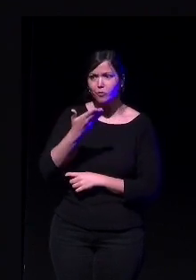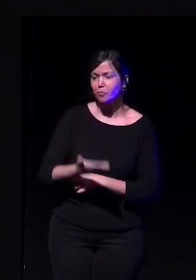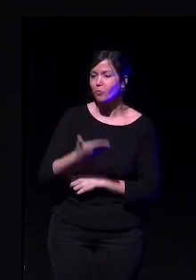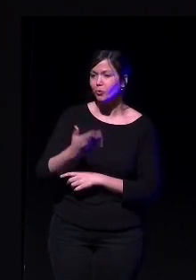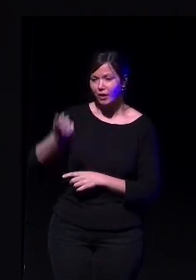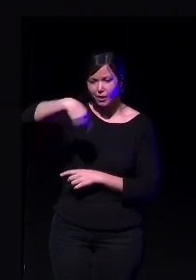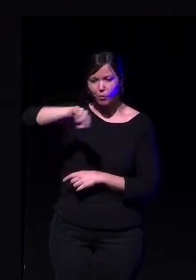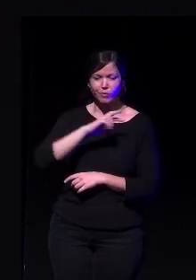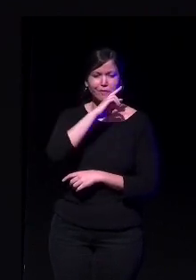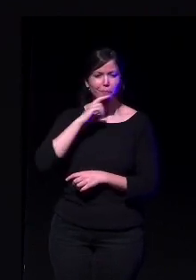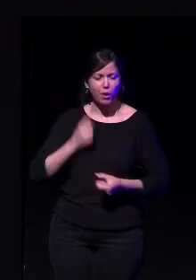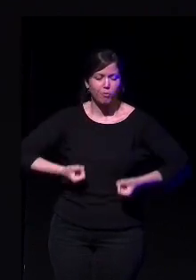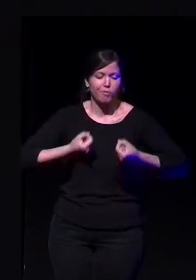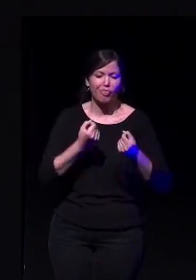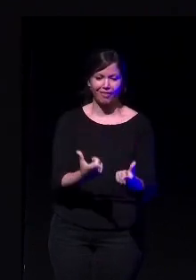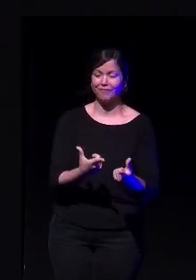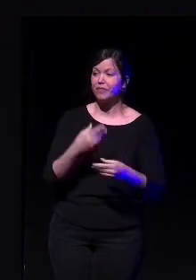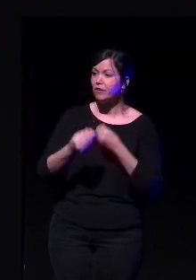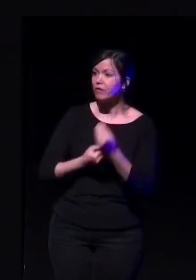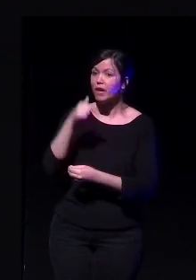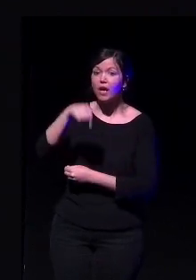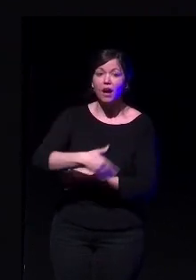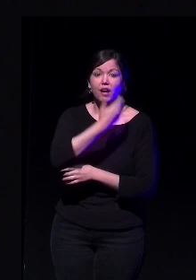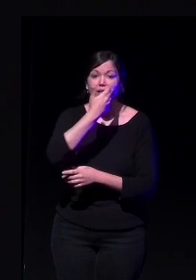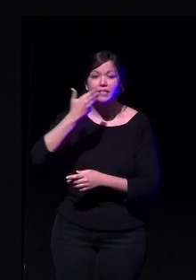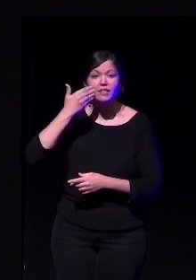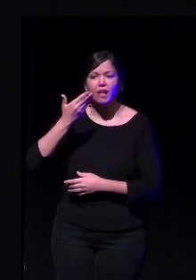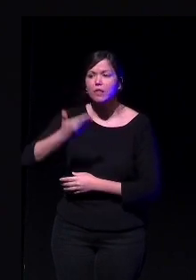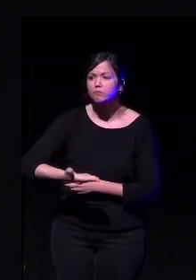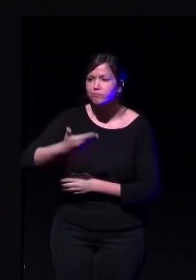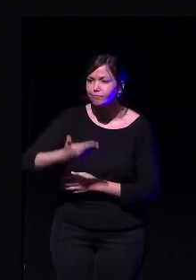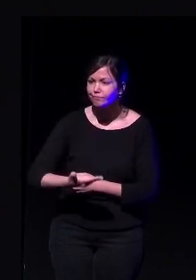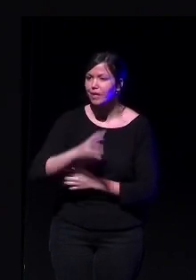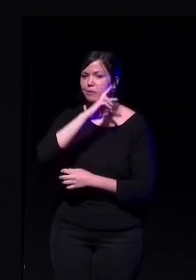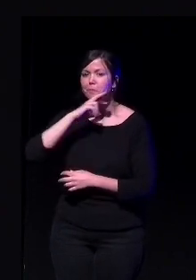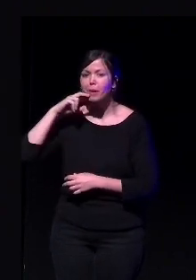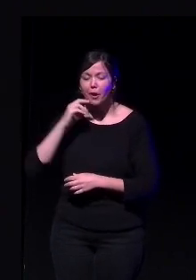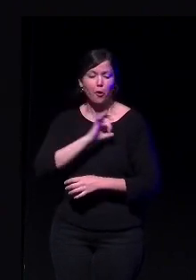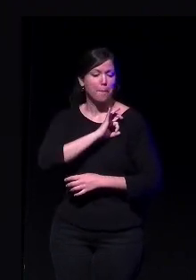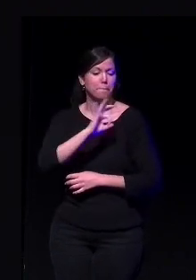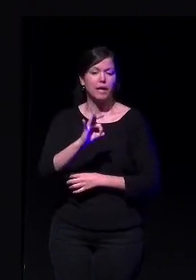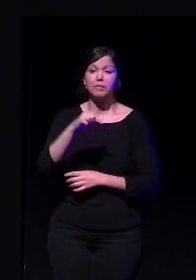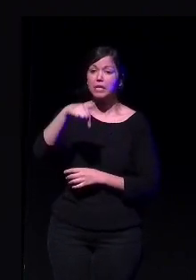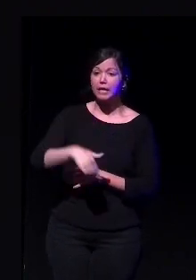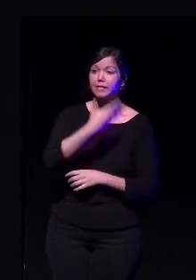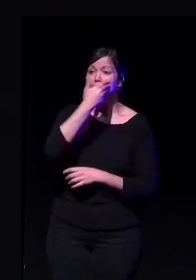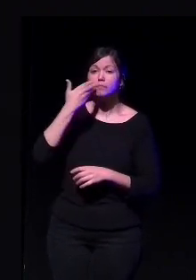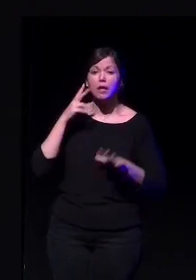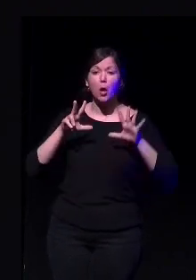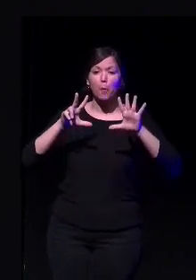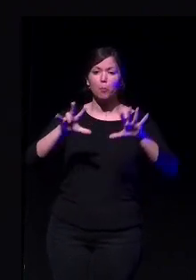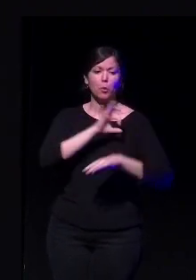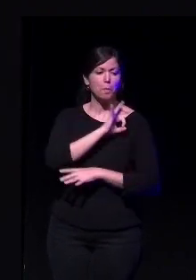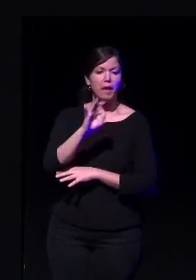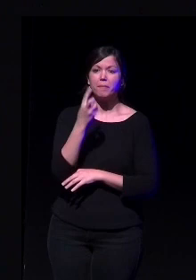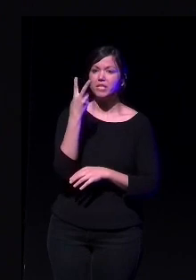posar en valor i fer lluir. Aquesta tarda, doncs, donarem pes i valor a tot això amb aquests premis. Es lliuraran aquesta tarda 8 guardons en